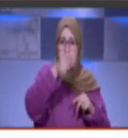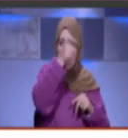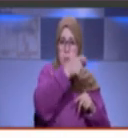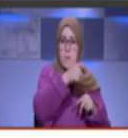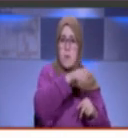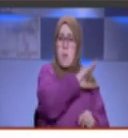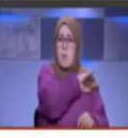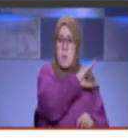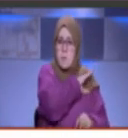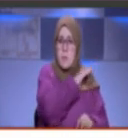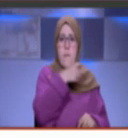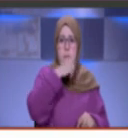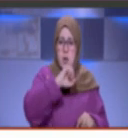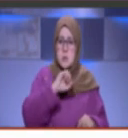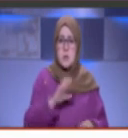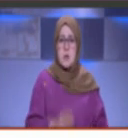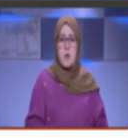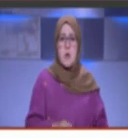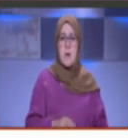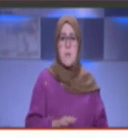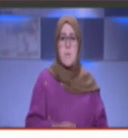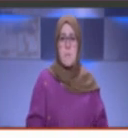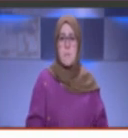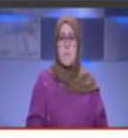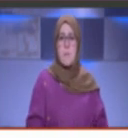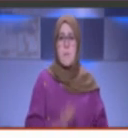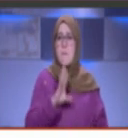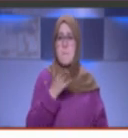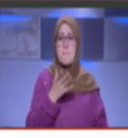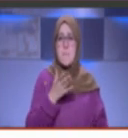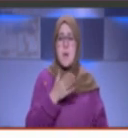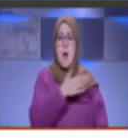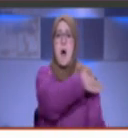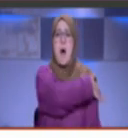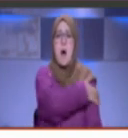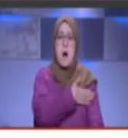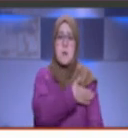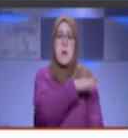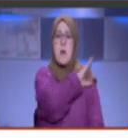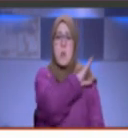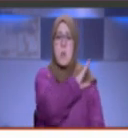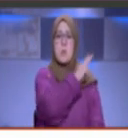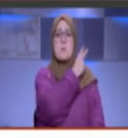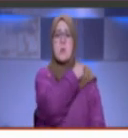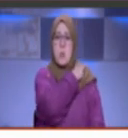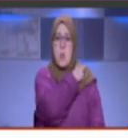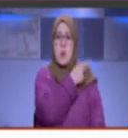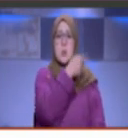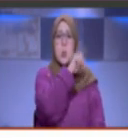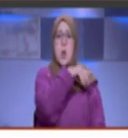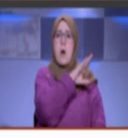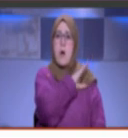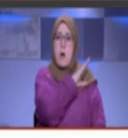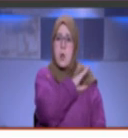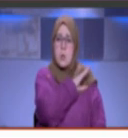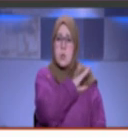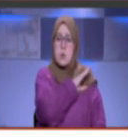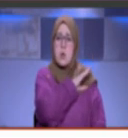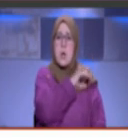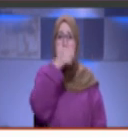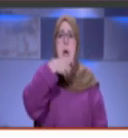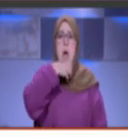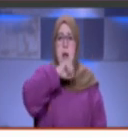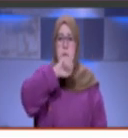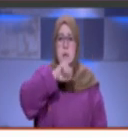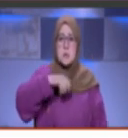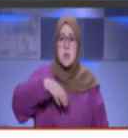في فرنسا، ماذا عن أعضاء القوات المسلحة أو الضباط والجنود الفرنسيين المنتشرين في مناطق خارج فرنسا